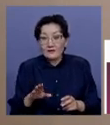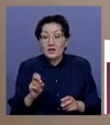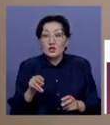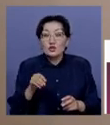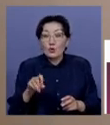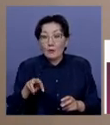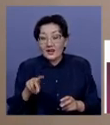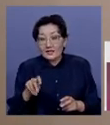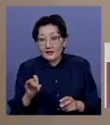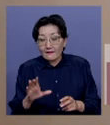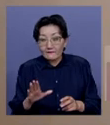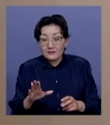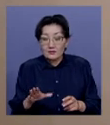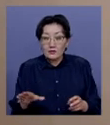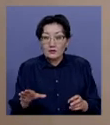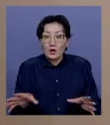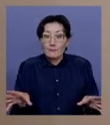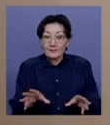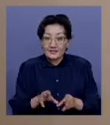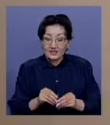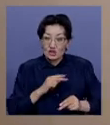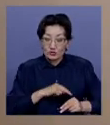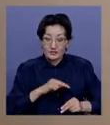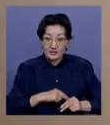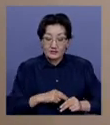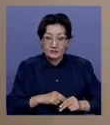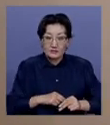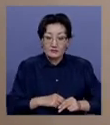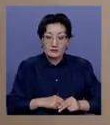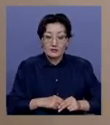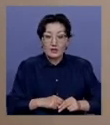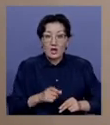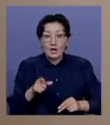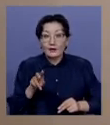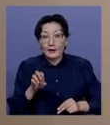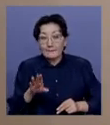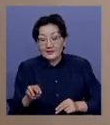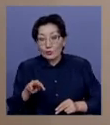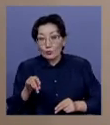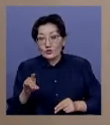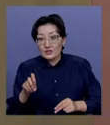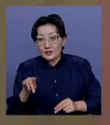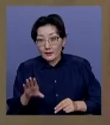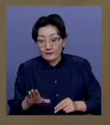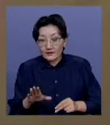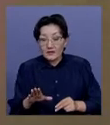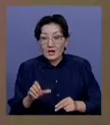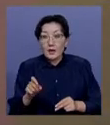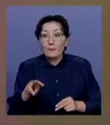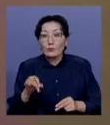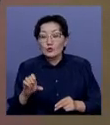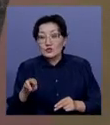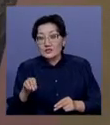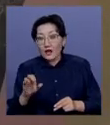Жұмалиев, сонымен қатар Ильяспенен қатарлас, қызметтес болған Ғабит Мүсірепов сияқты, Ғабиден